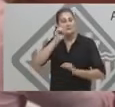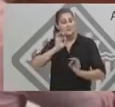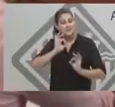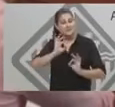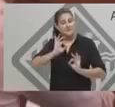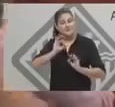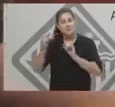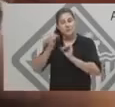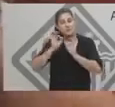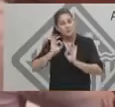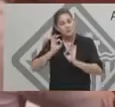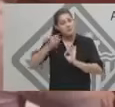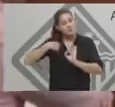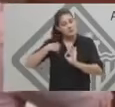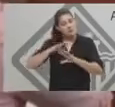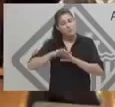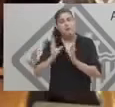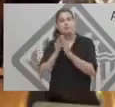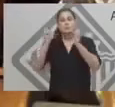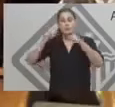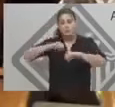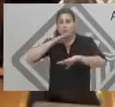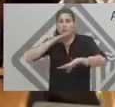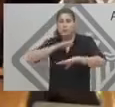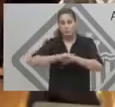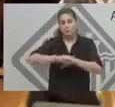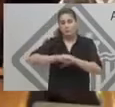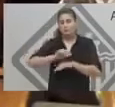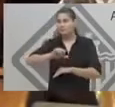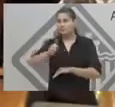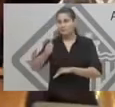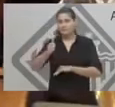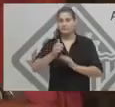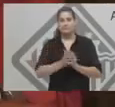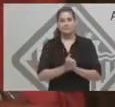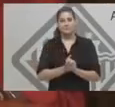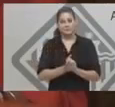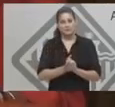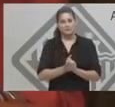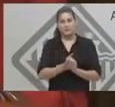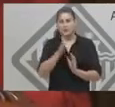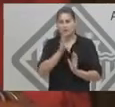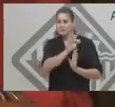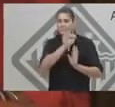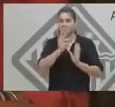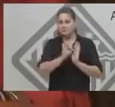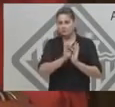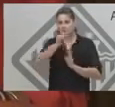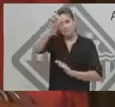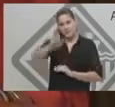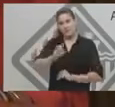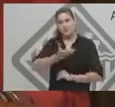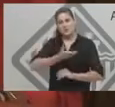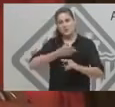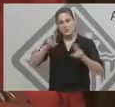el plenari per a complir l'acord de govern. Assabentades. I ara procedirem a l'elecció del nou batlle